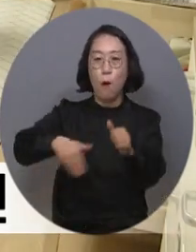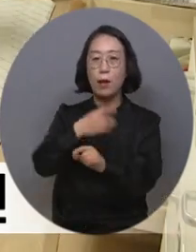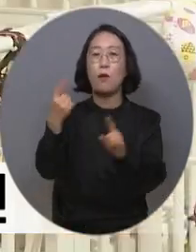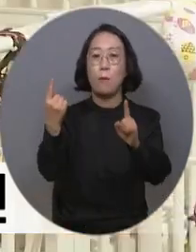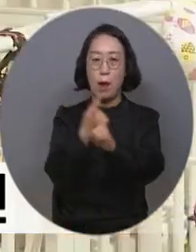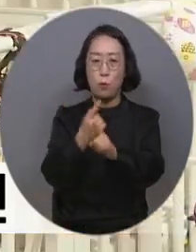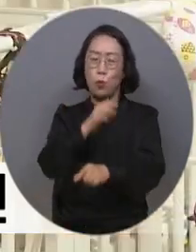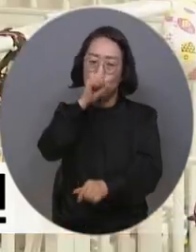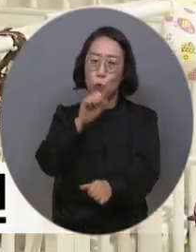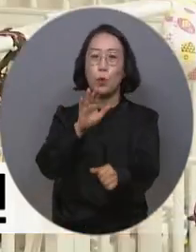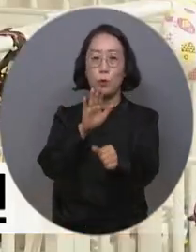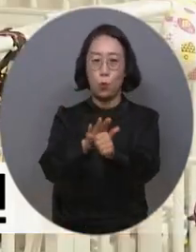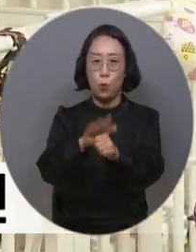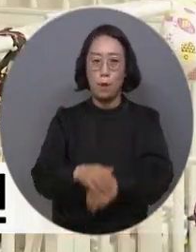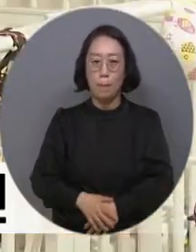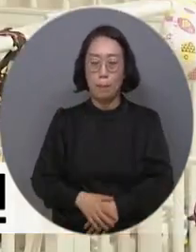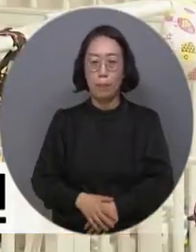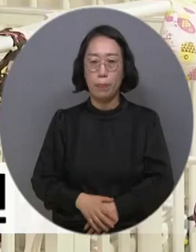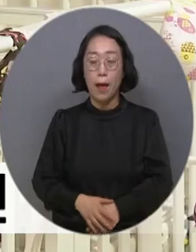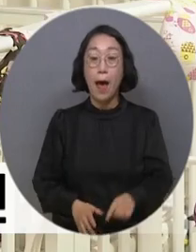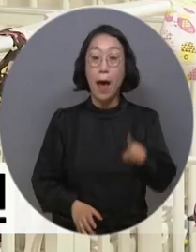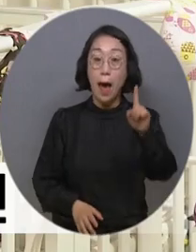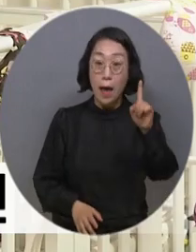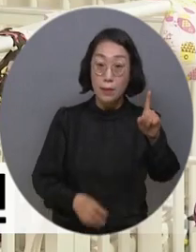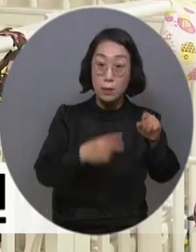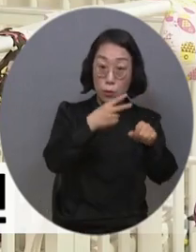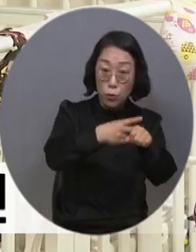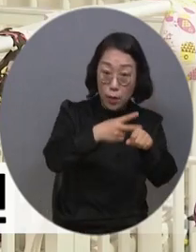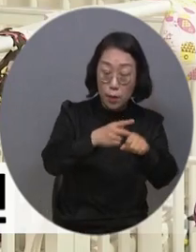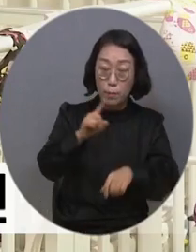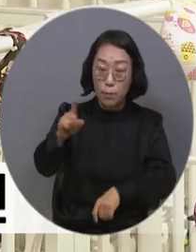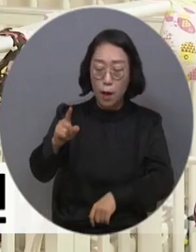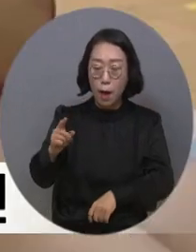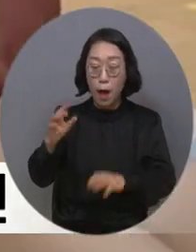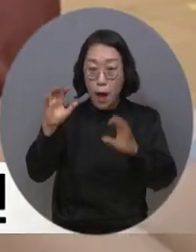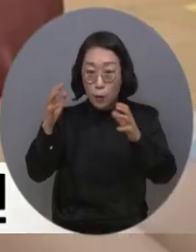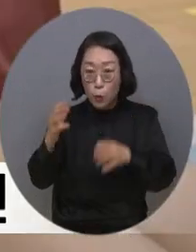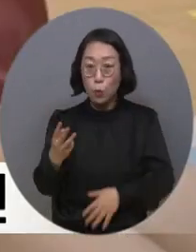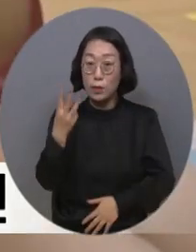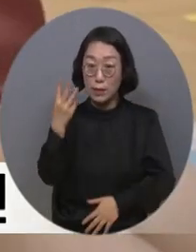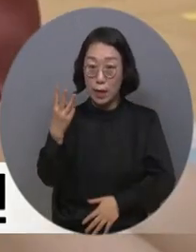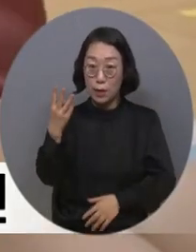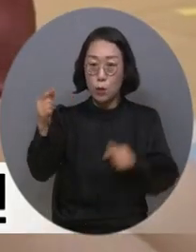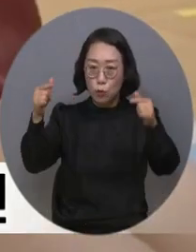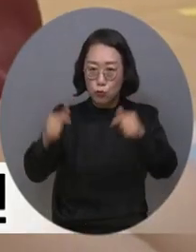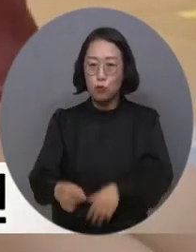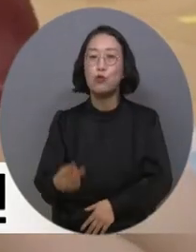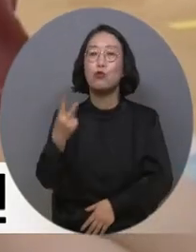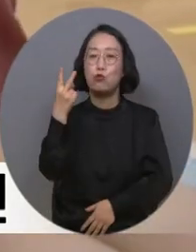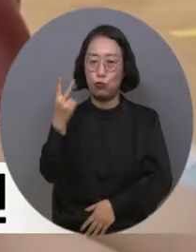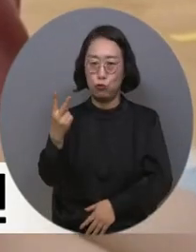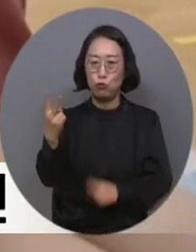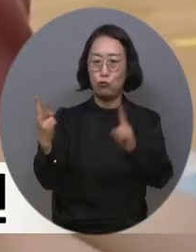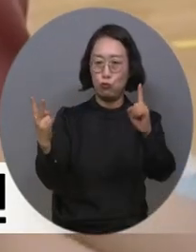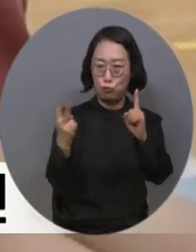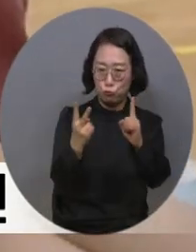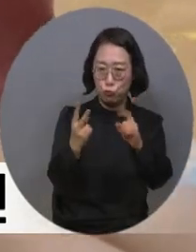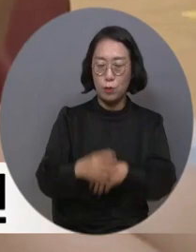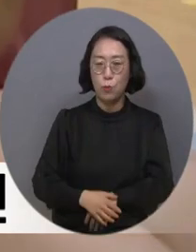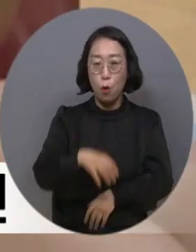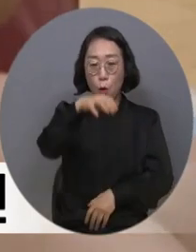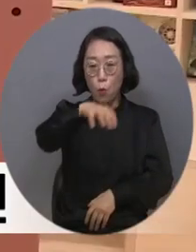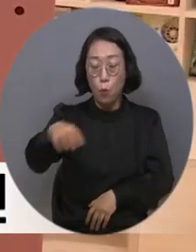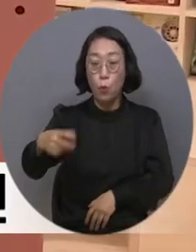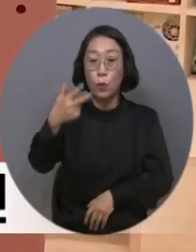장애아 전문 어린이집의 경우 단인교사 한 명이 돌보는 장애아동수를 3명에서 2명으로 줄일 수 있도록 7개